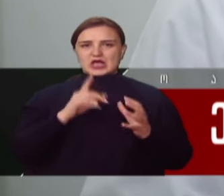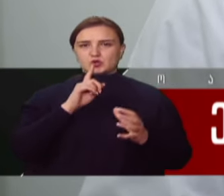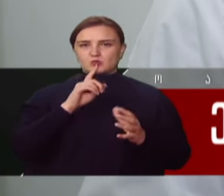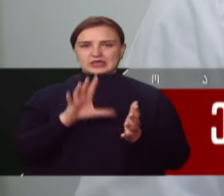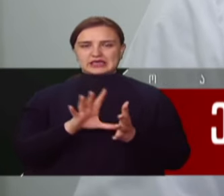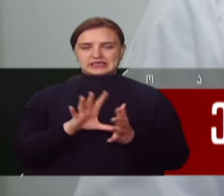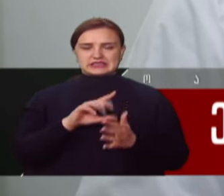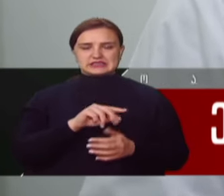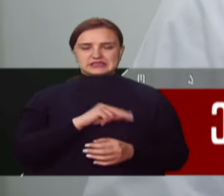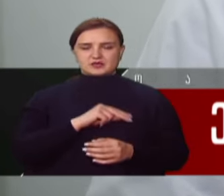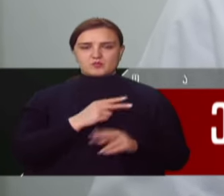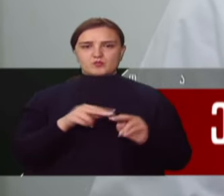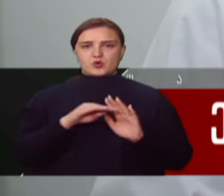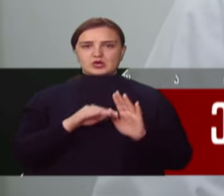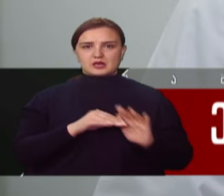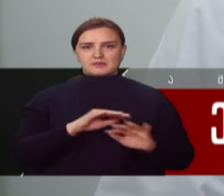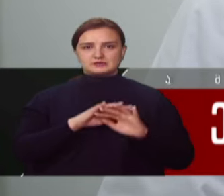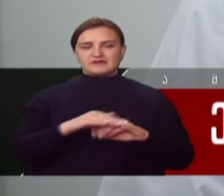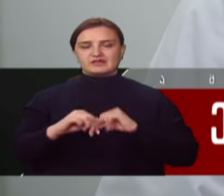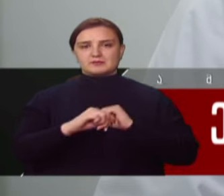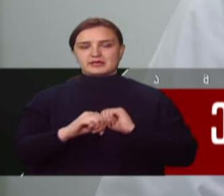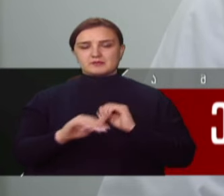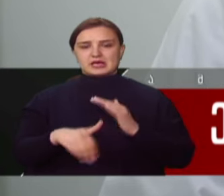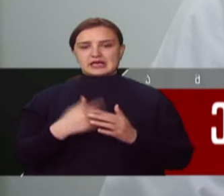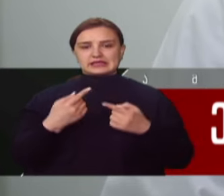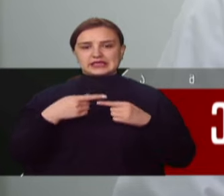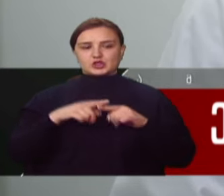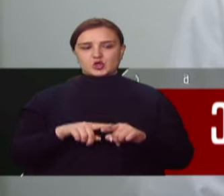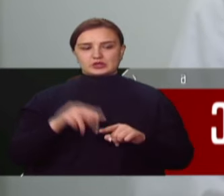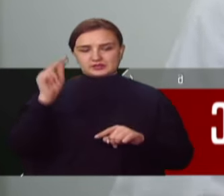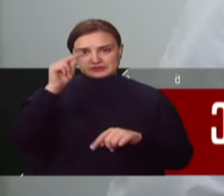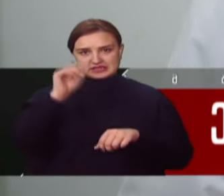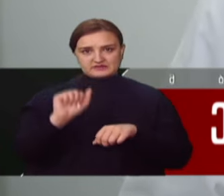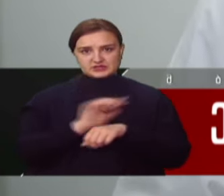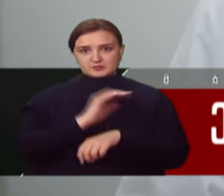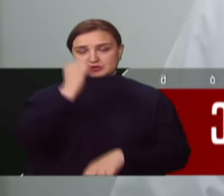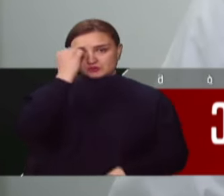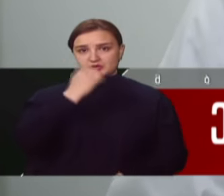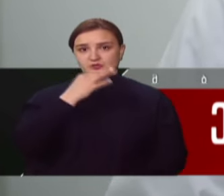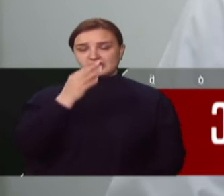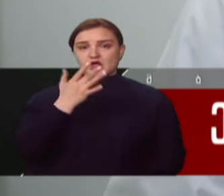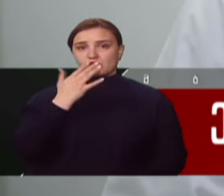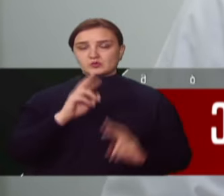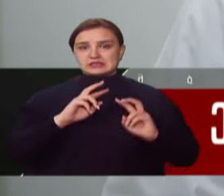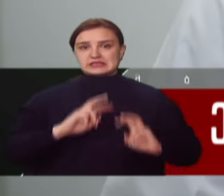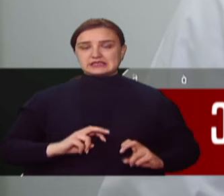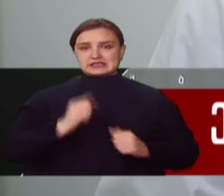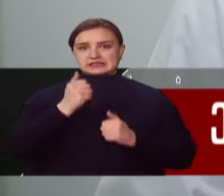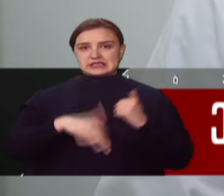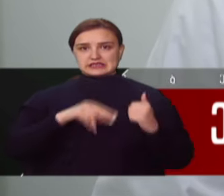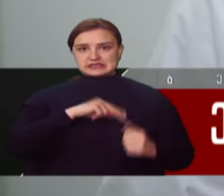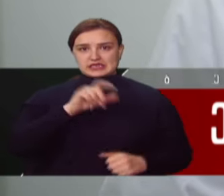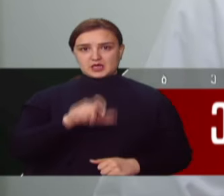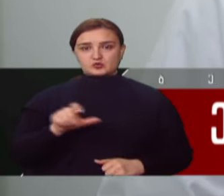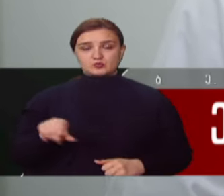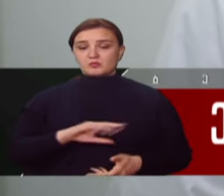სააგენტოს, რომელიც ამ პროგრამას აფინანსებს და გვეხმარება ახალი ტექნოლოგიის ათვისებაში. ასევე მადლობას ვუხდით ეროვნული სკრინინგ ცენტრის თანამშრომლებს